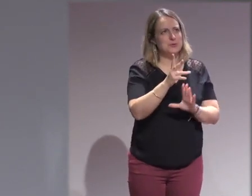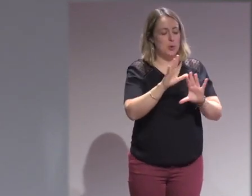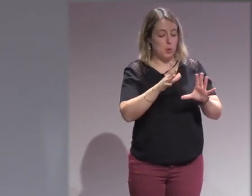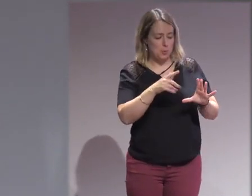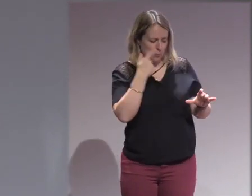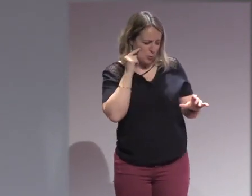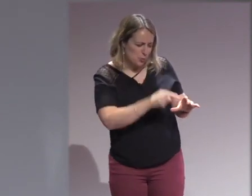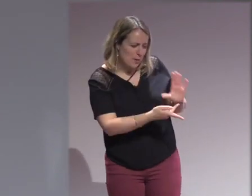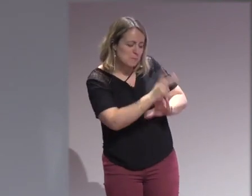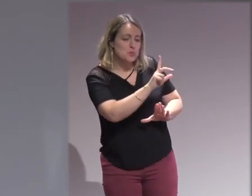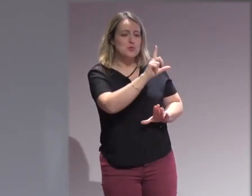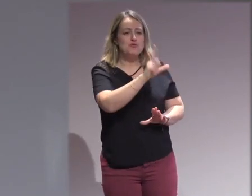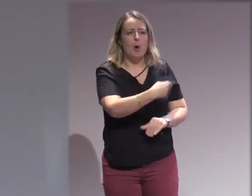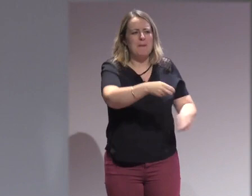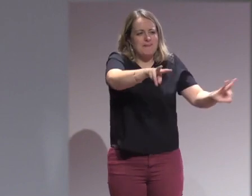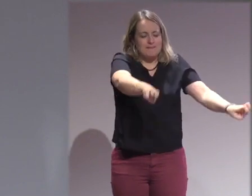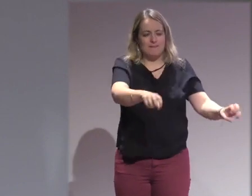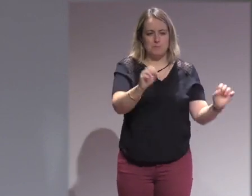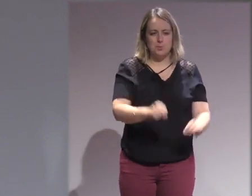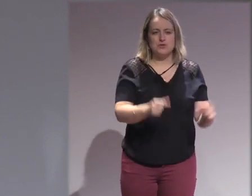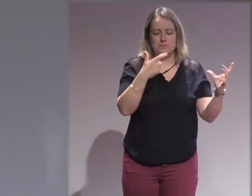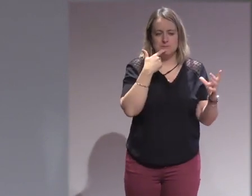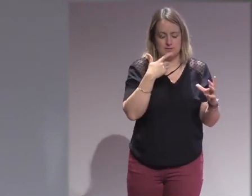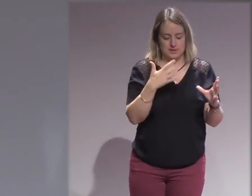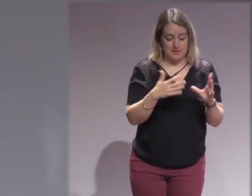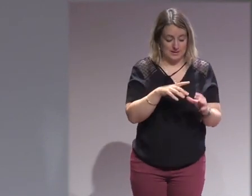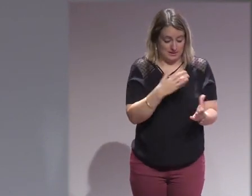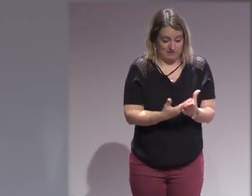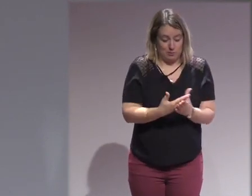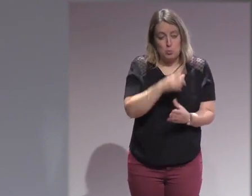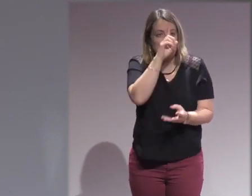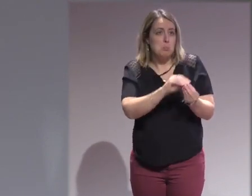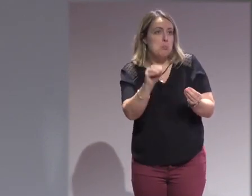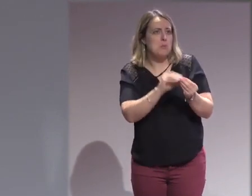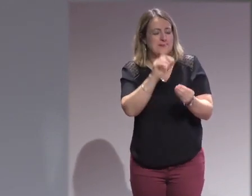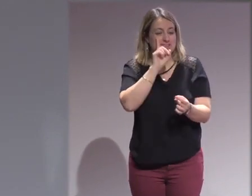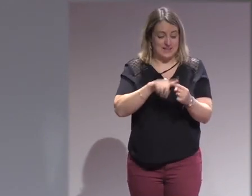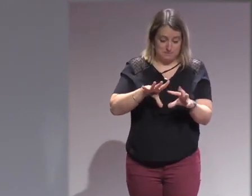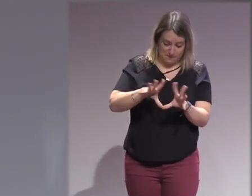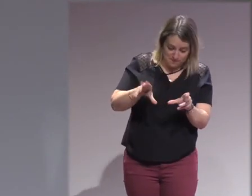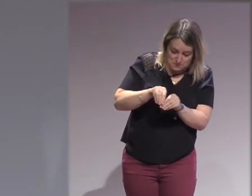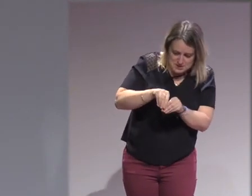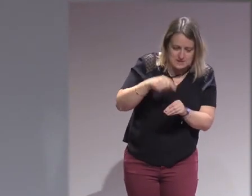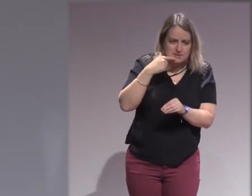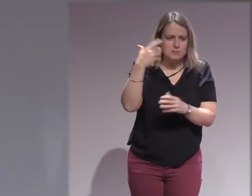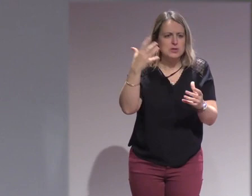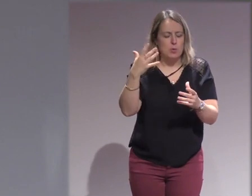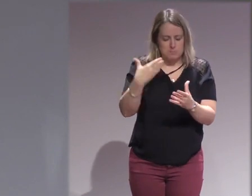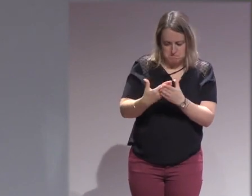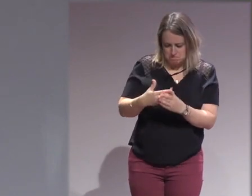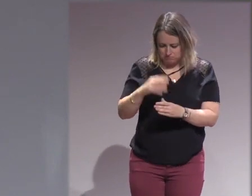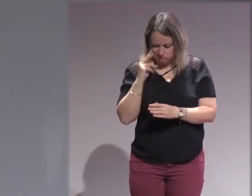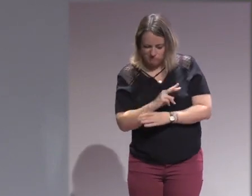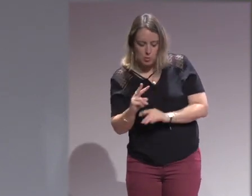possible. Et puis là, par contre, il n'y a aucune remise en question de la notion de ce qui constitue une famille, c'est-à-dire qu'on est complètement